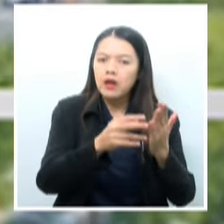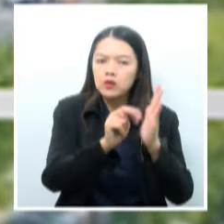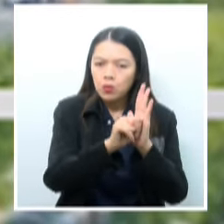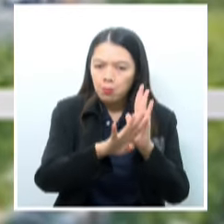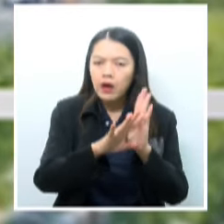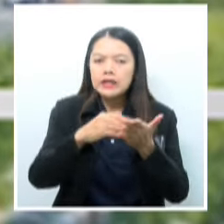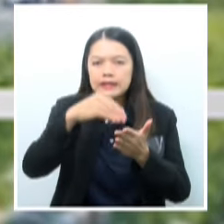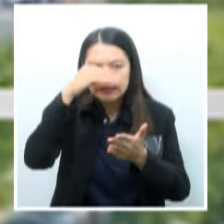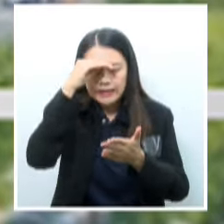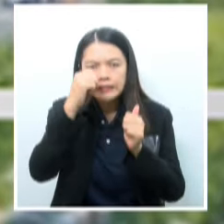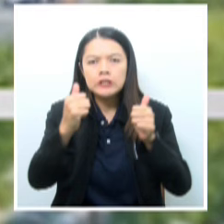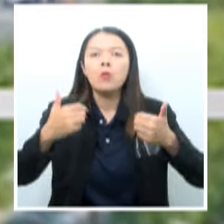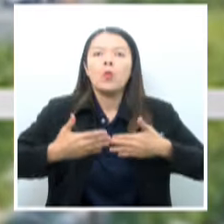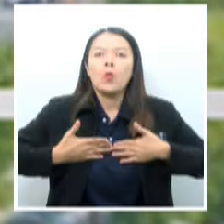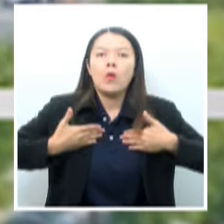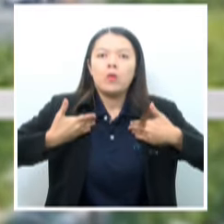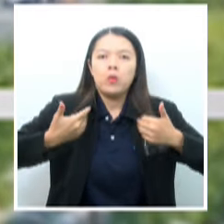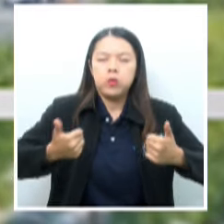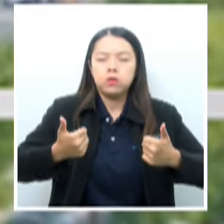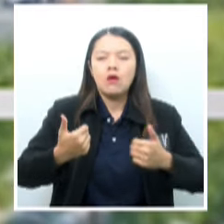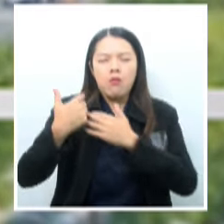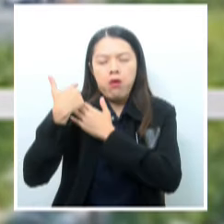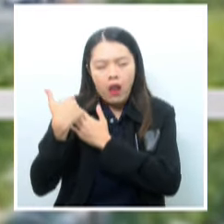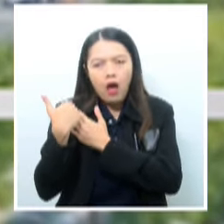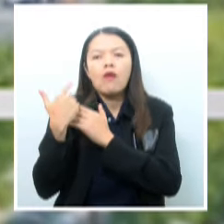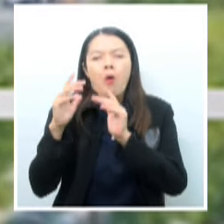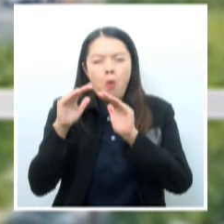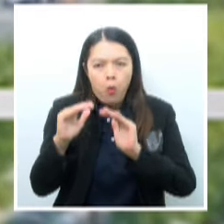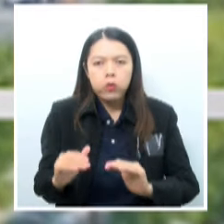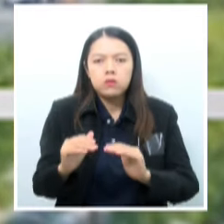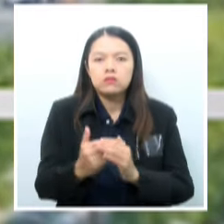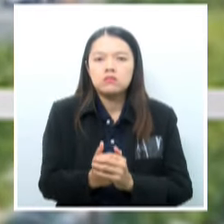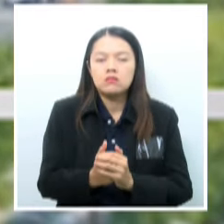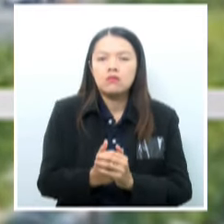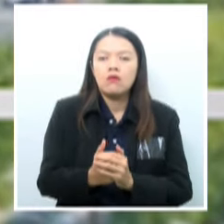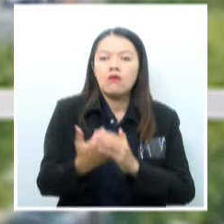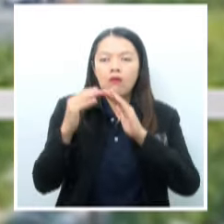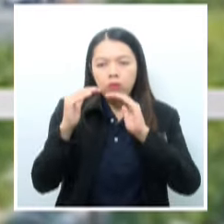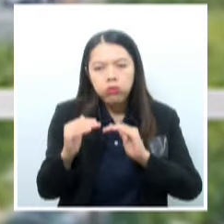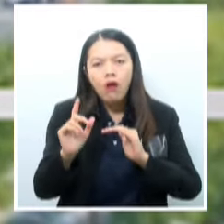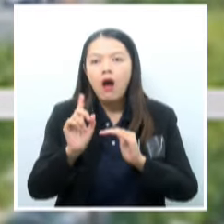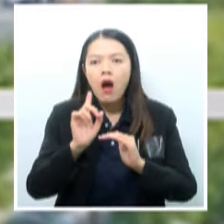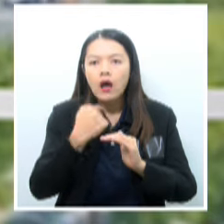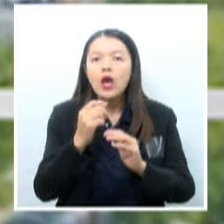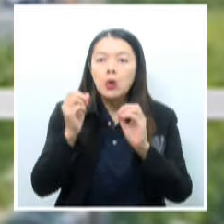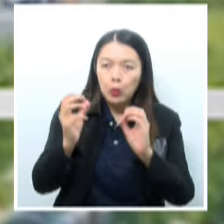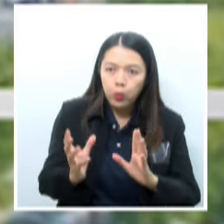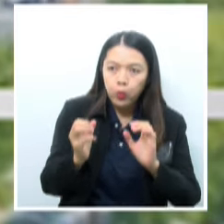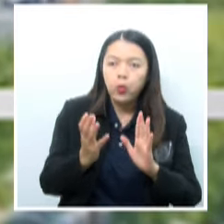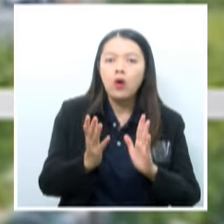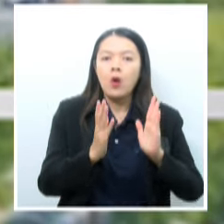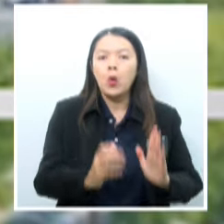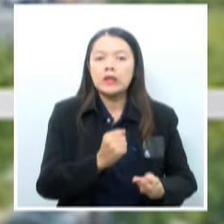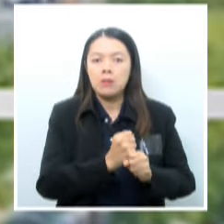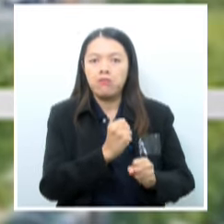เรียนดีมีความสุขนะคะซึ่งมุ่งเน้นในการลดภาระนะคะลดภาระทั้ง2ด้านก็คือลดภาระของครูและบุคลากรท